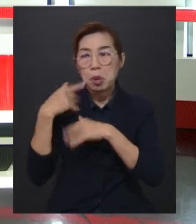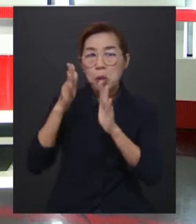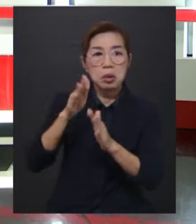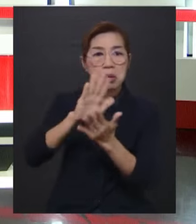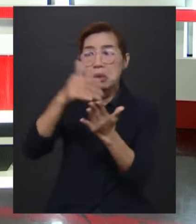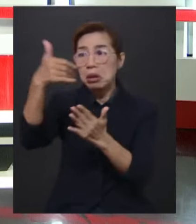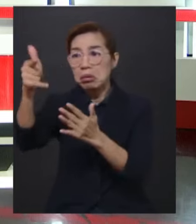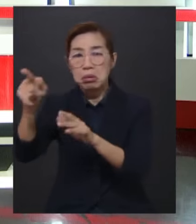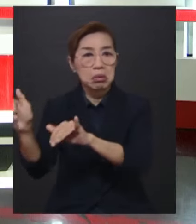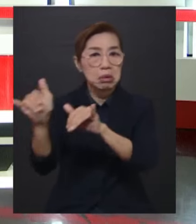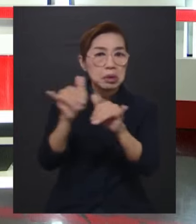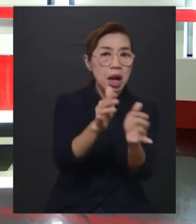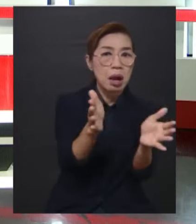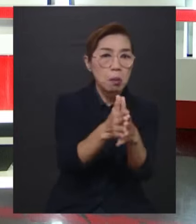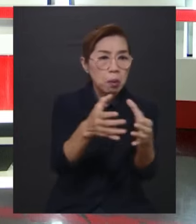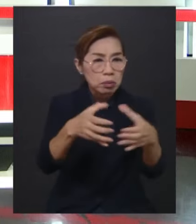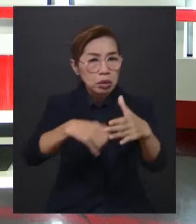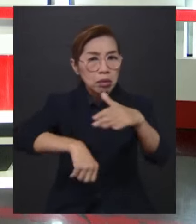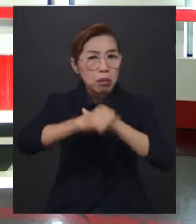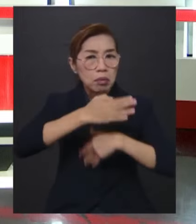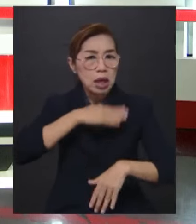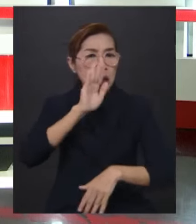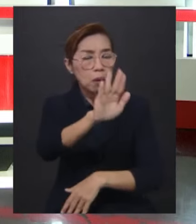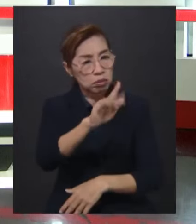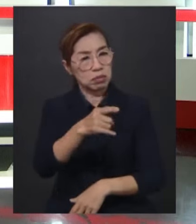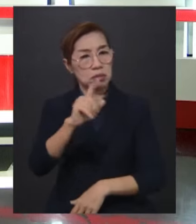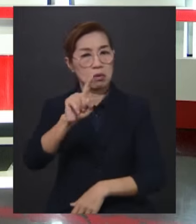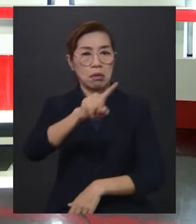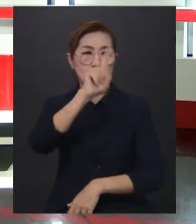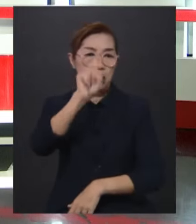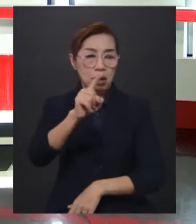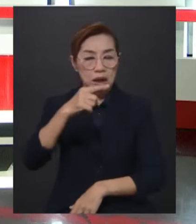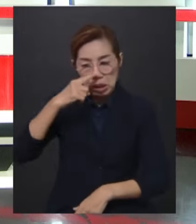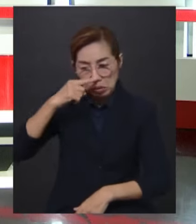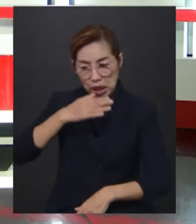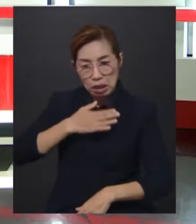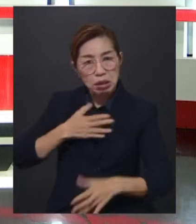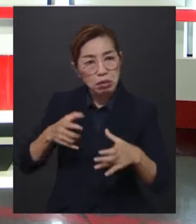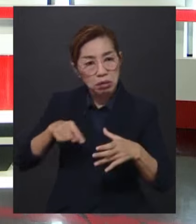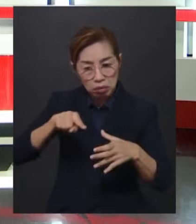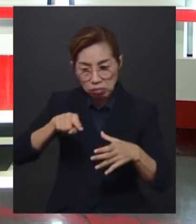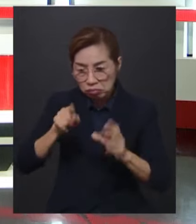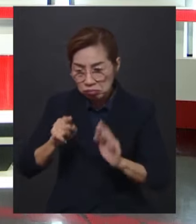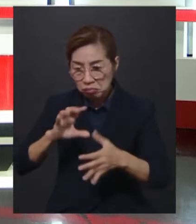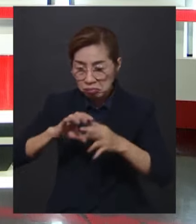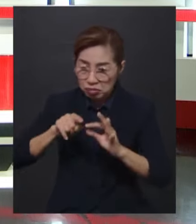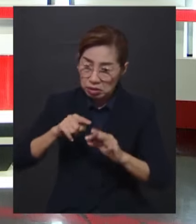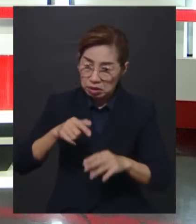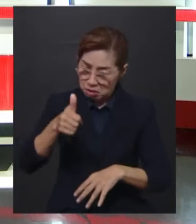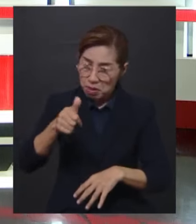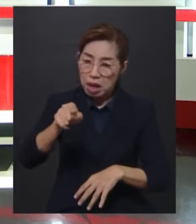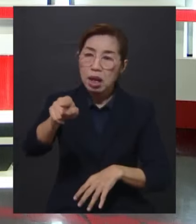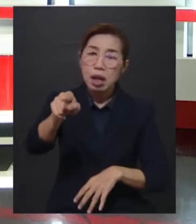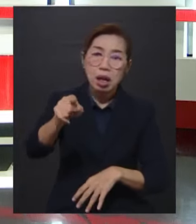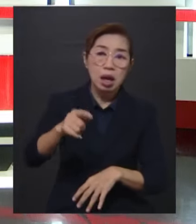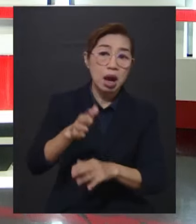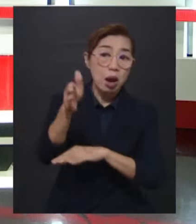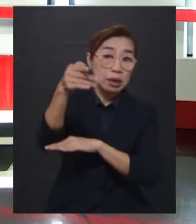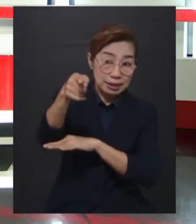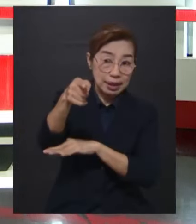็ เป็นประเด็นที่ถูกพูดถึงเหมือนกันนะคะว่าเอ๊ะแล้วทีมชาติไทยนักกีฬาไทยของเราควรจะทำแบบนั้นบ้างหรือเปล่าเพื่อไปถึงเป้าหม